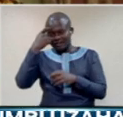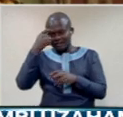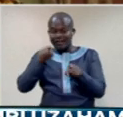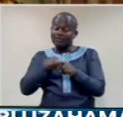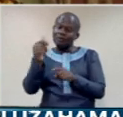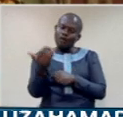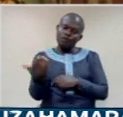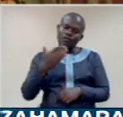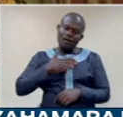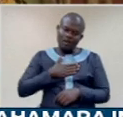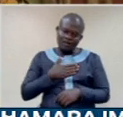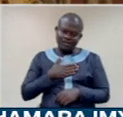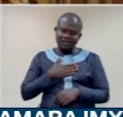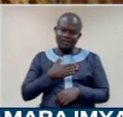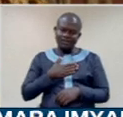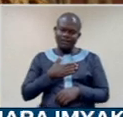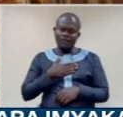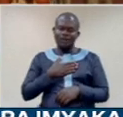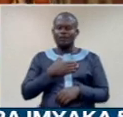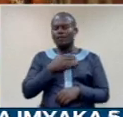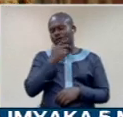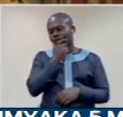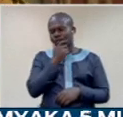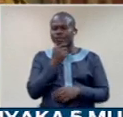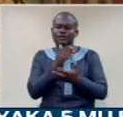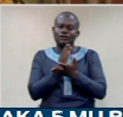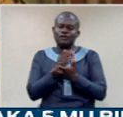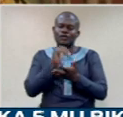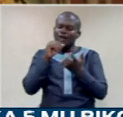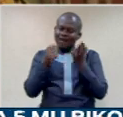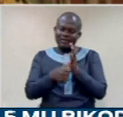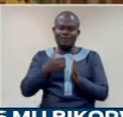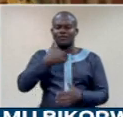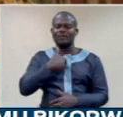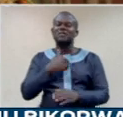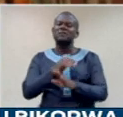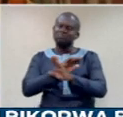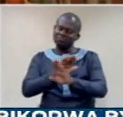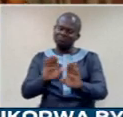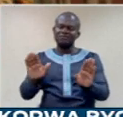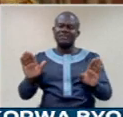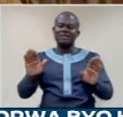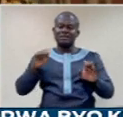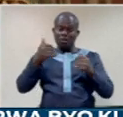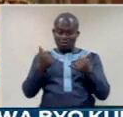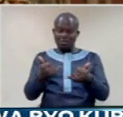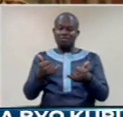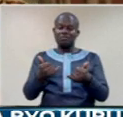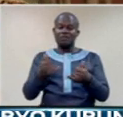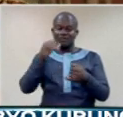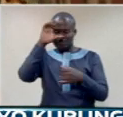umwana wanjye mbese ntacyo mbaye icyo mbaye ni